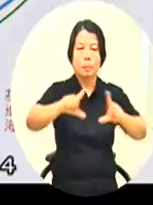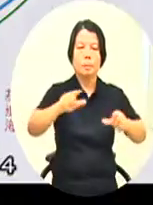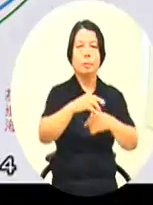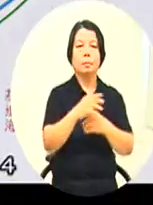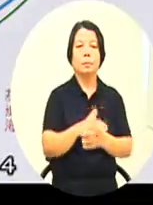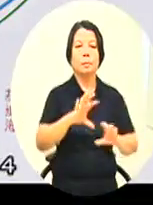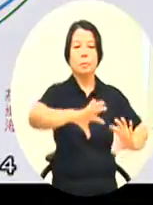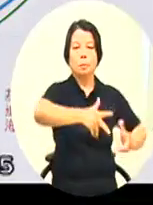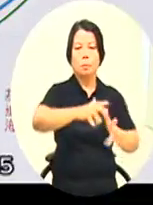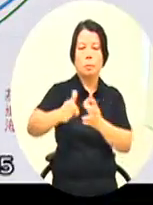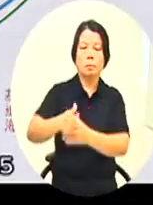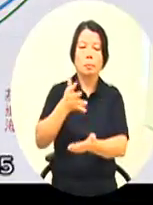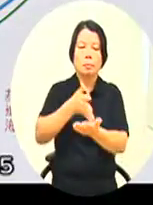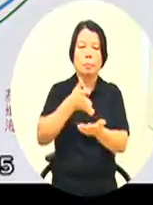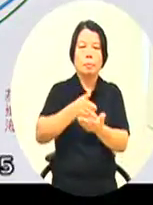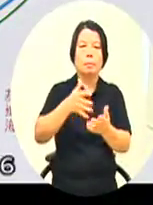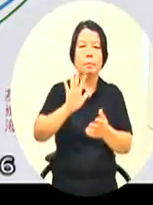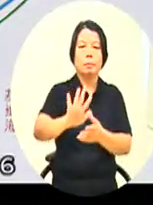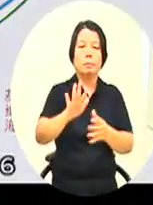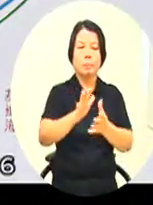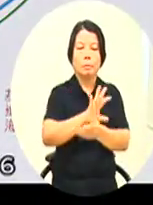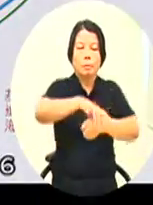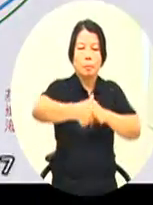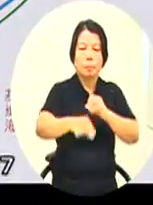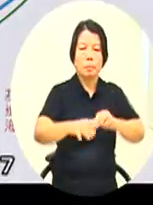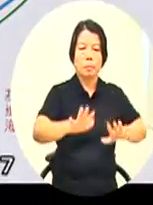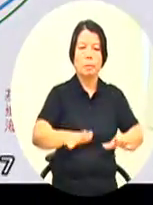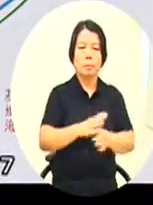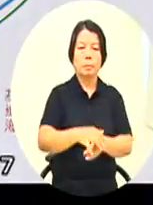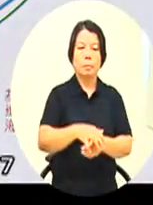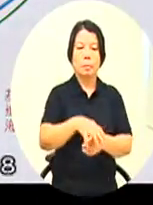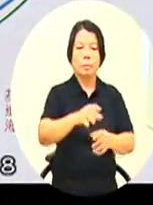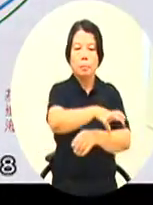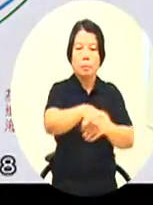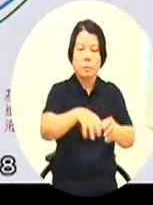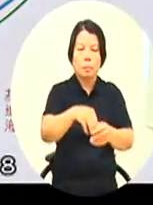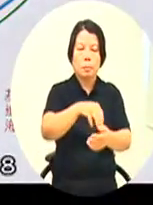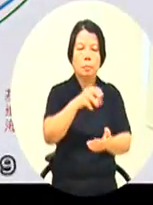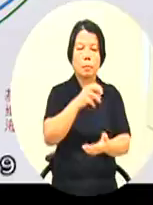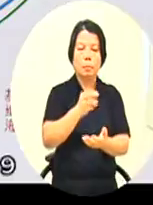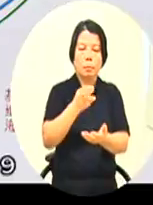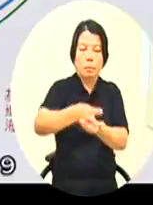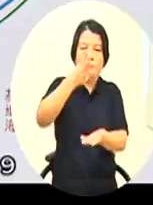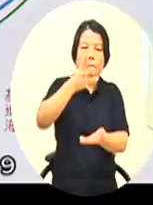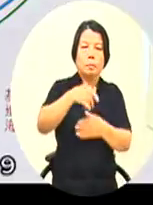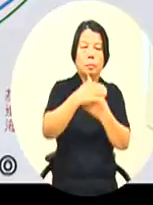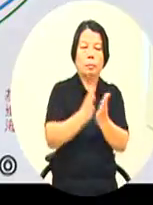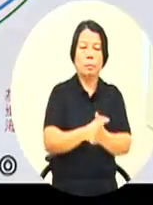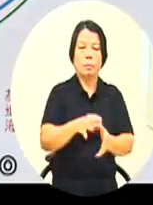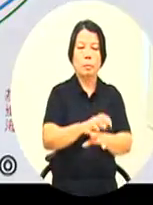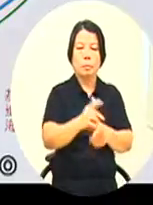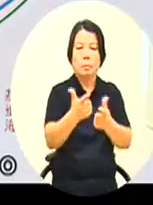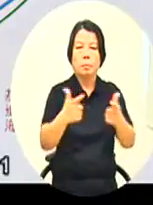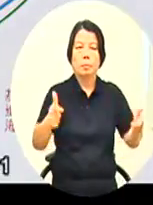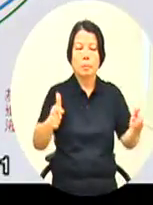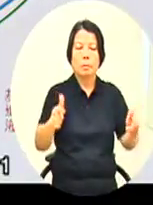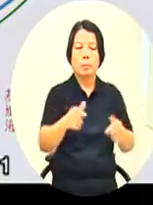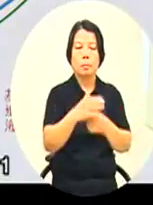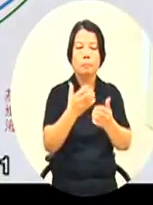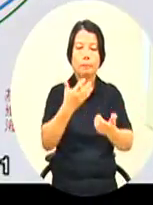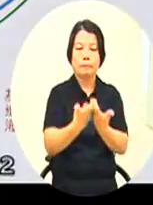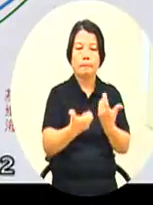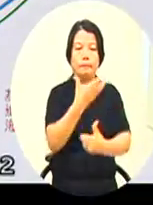很多国际的论坛，包括我们今年就办了3场国际教育论坛，有效多元的教学呢，我们做这个分